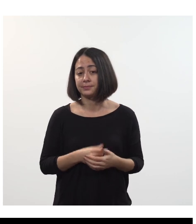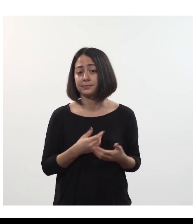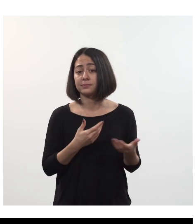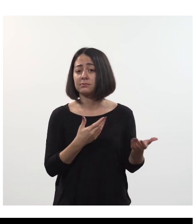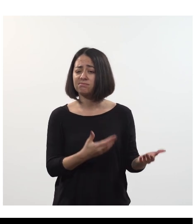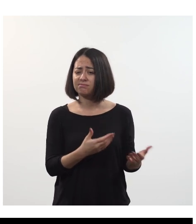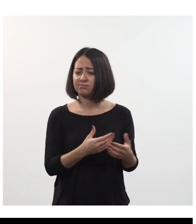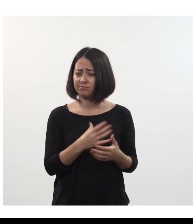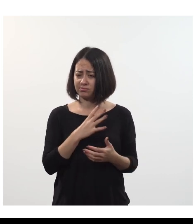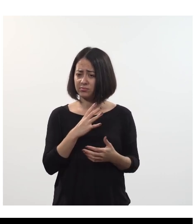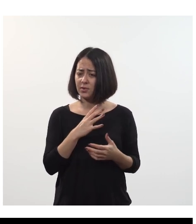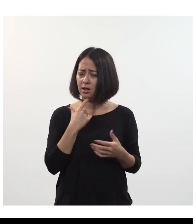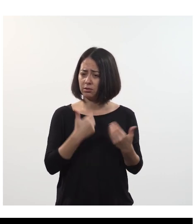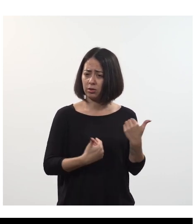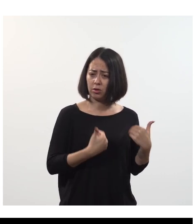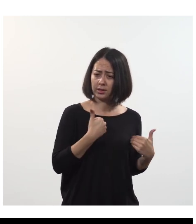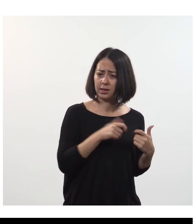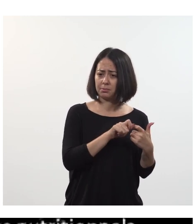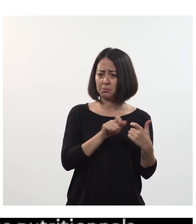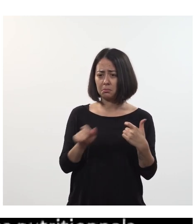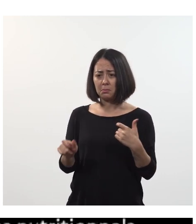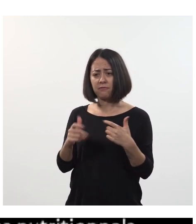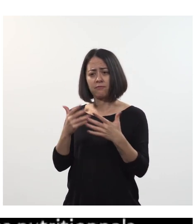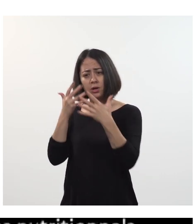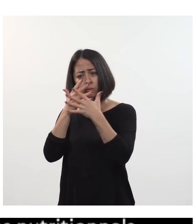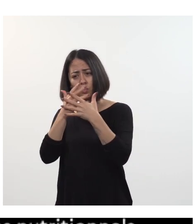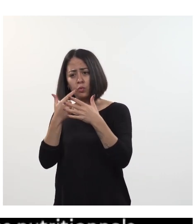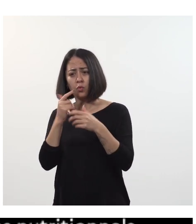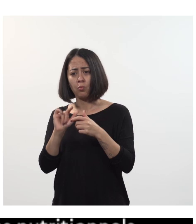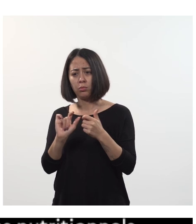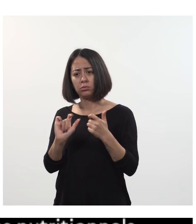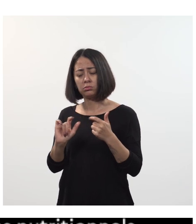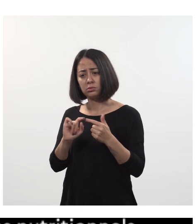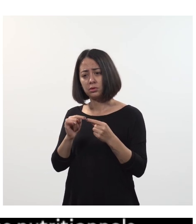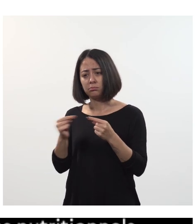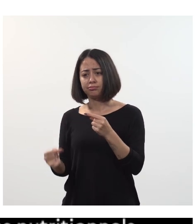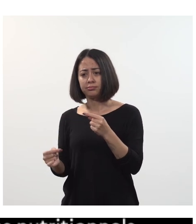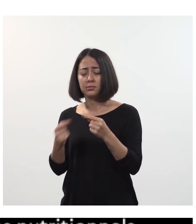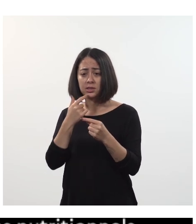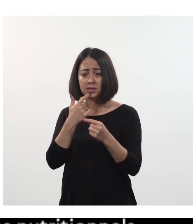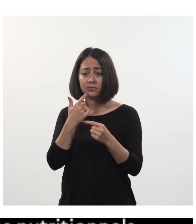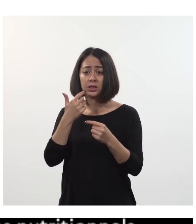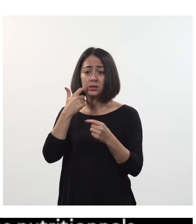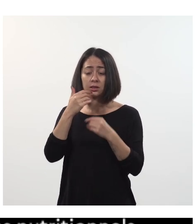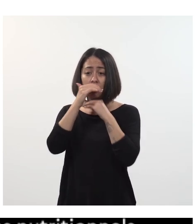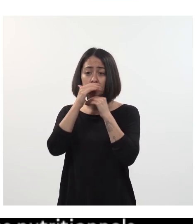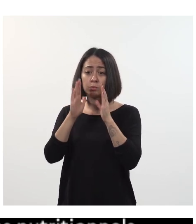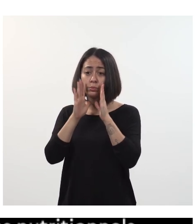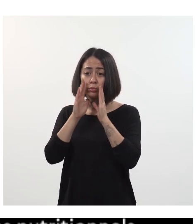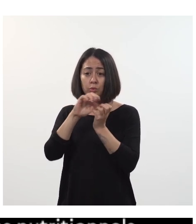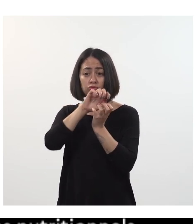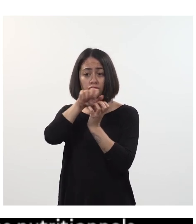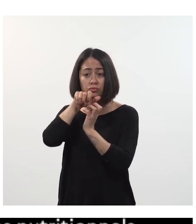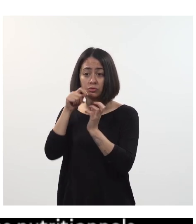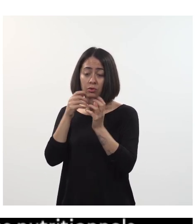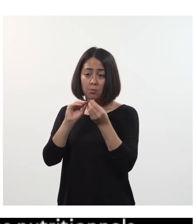divers troubles secondaires, hein, que ce soit les troubles de la déglutition, bien sûr l'état bucco-dentaire qui peut être altéré, le trouble moteur,